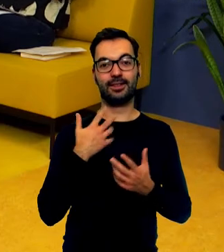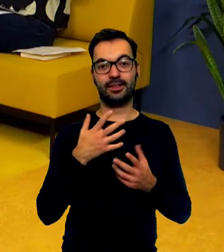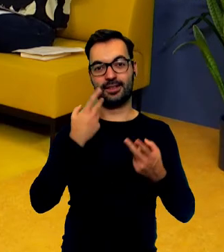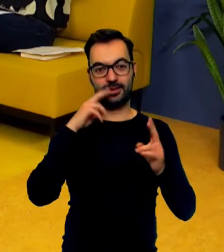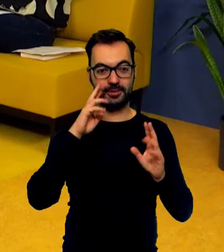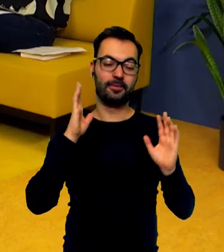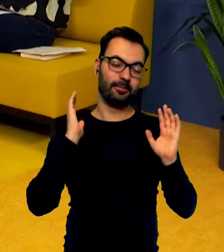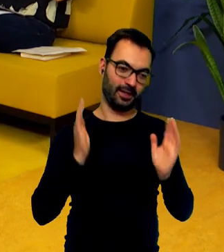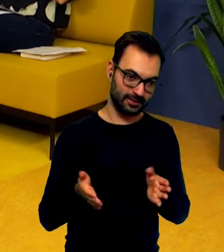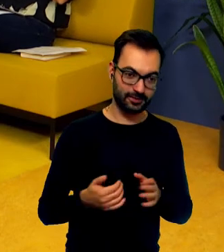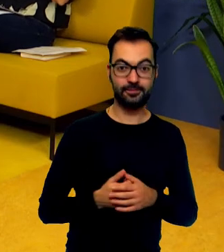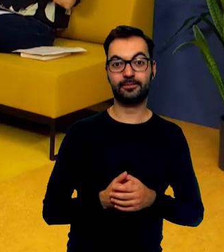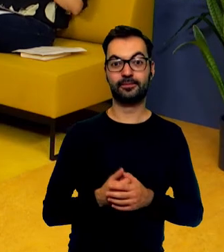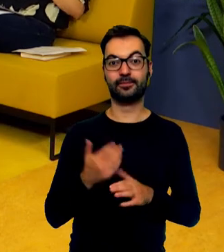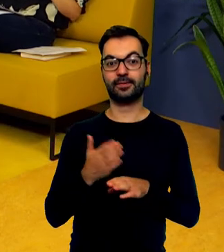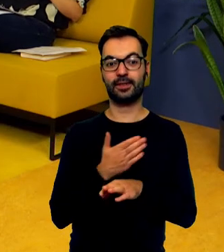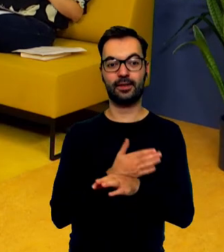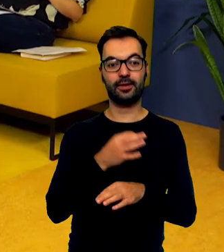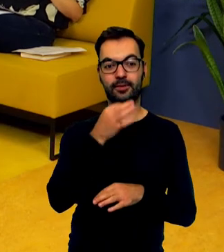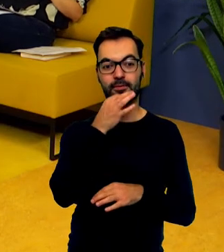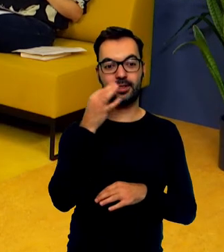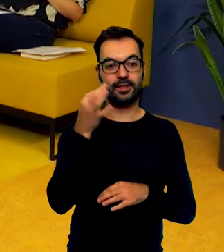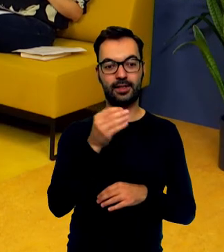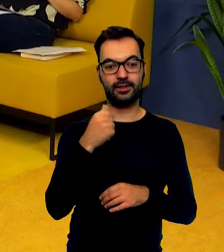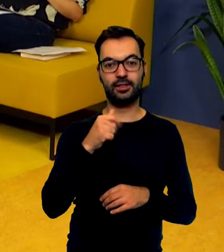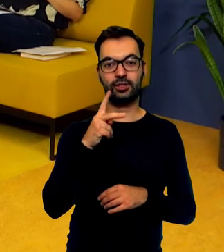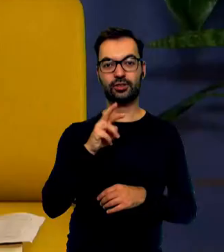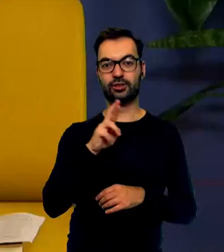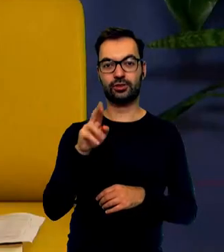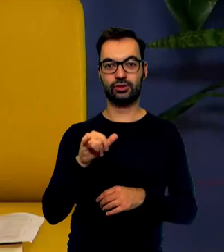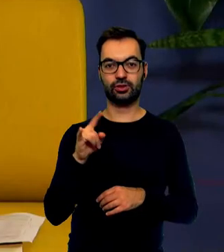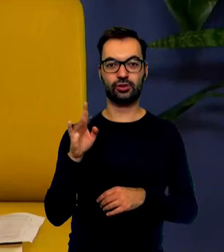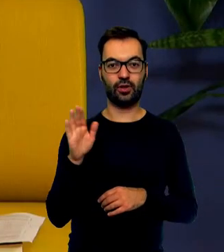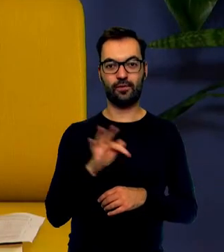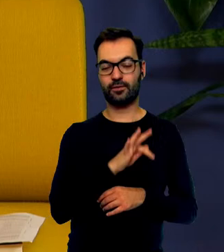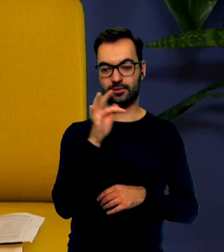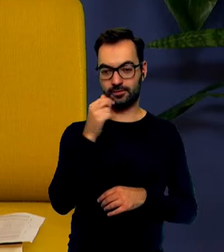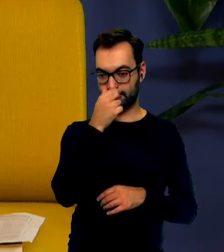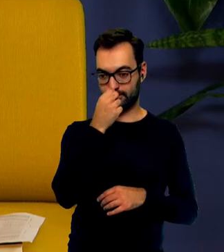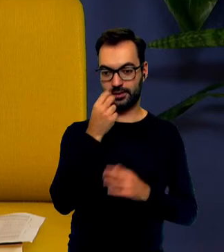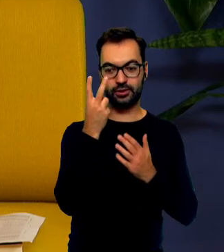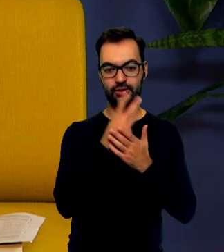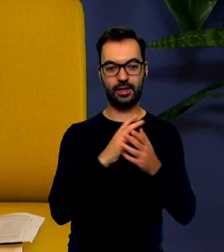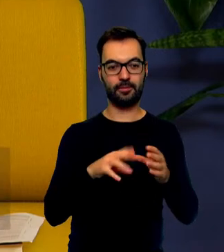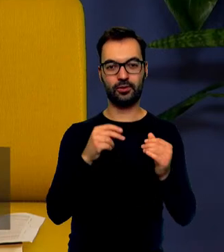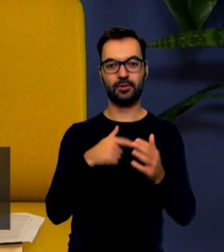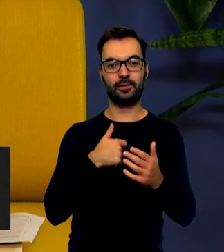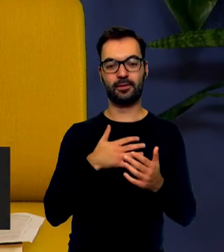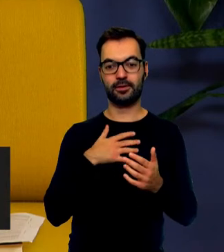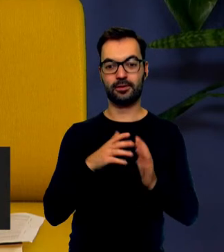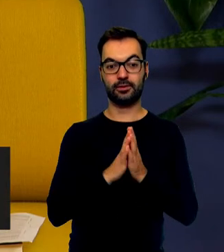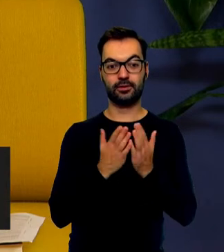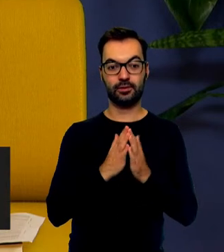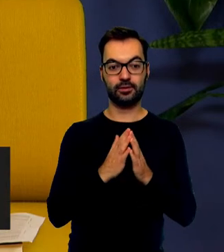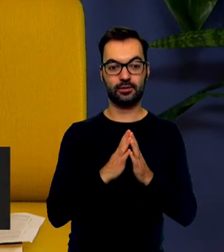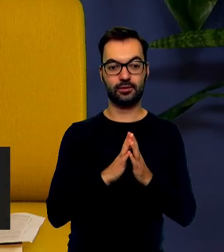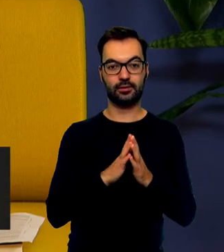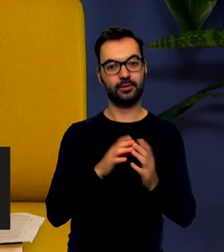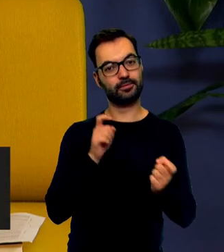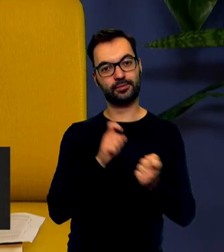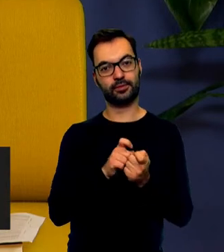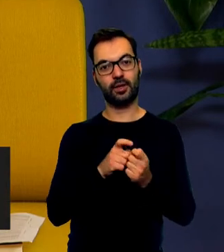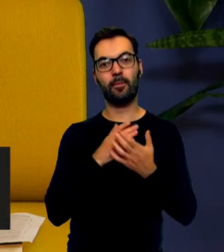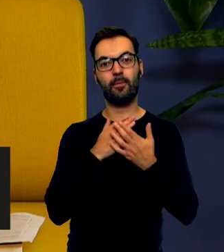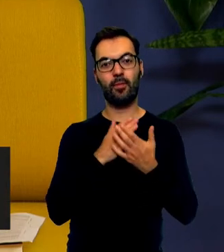chciałeś niespodziankę, będziesz ją miał. Wcześniej jeszcze pytanie od Krzysztofa. Po przeczytaniu pierwszych stron odnoszę wrażenie, że książka stoi w kontrze